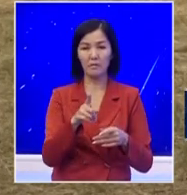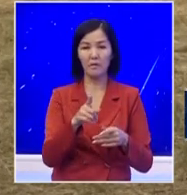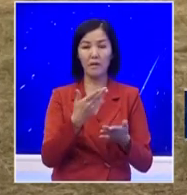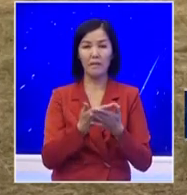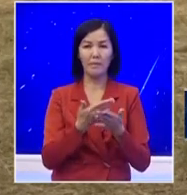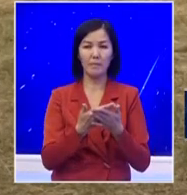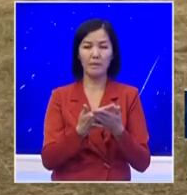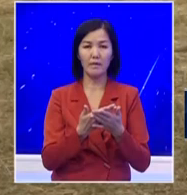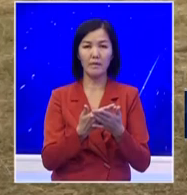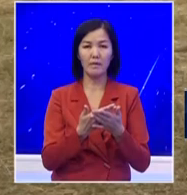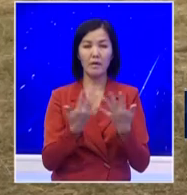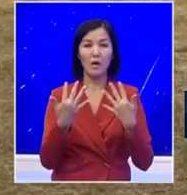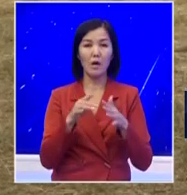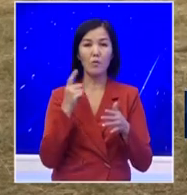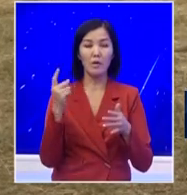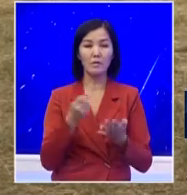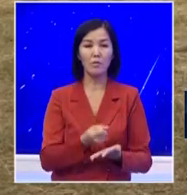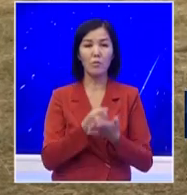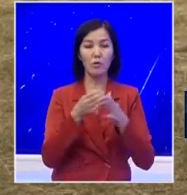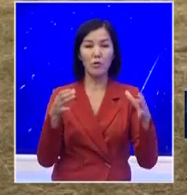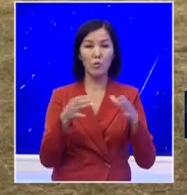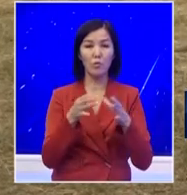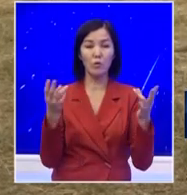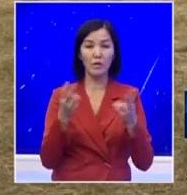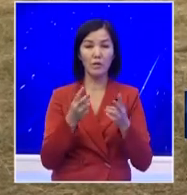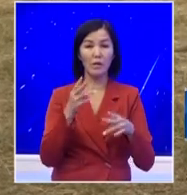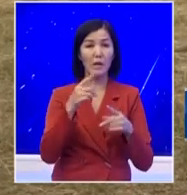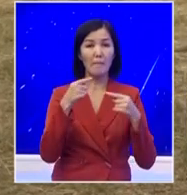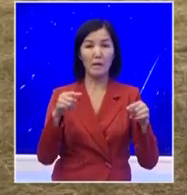жаңағы ауыл шаруашылық қолдау қоры болмаса, басқа банктер